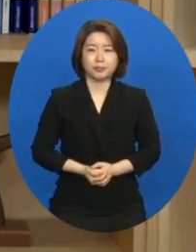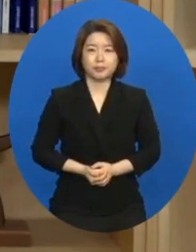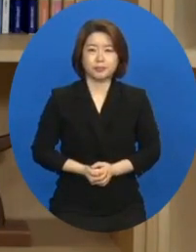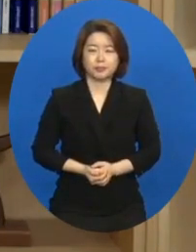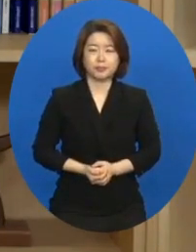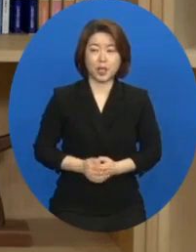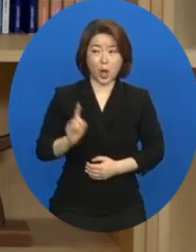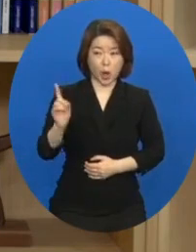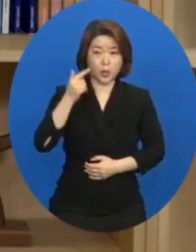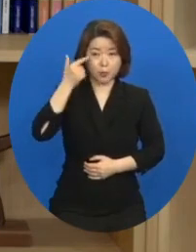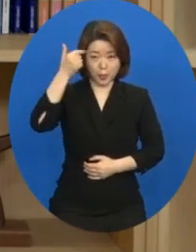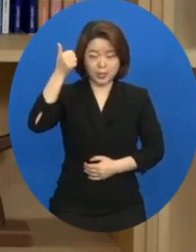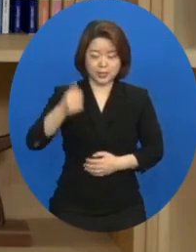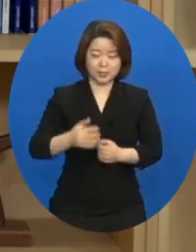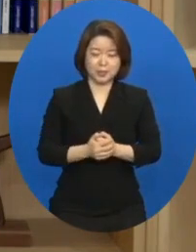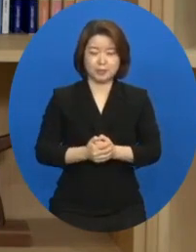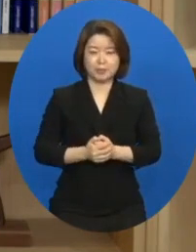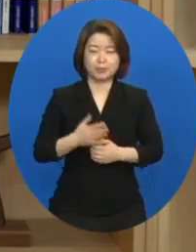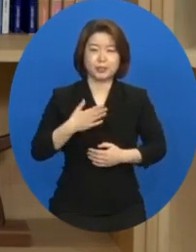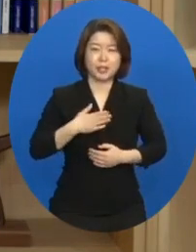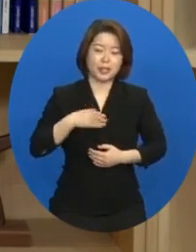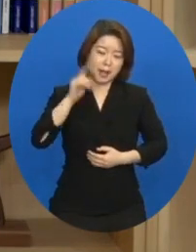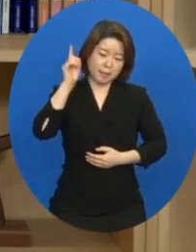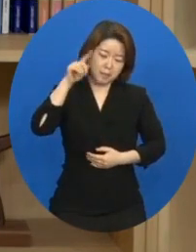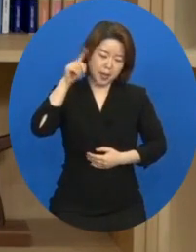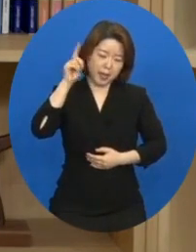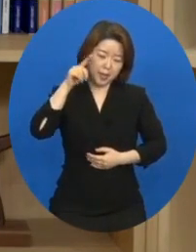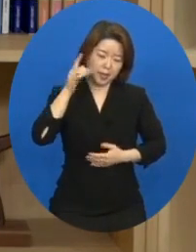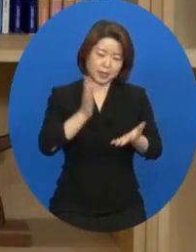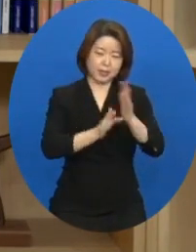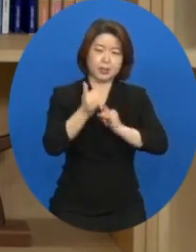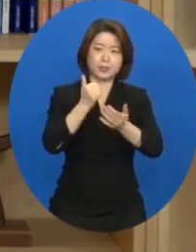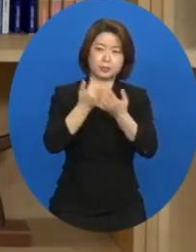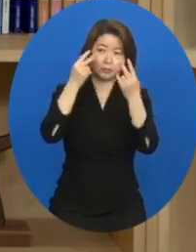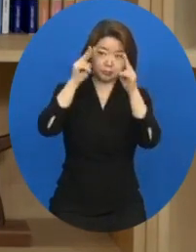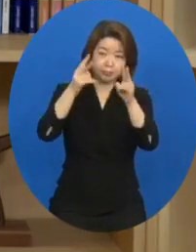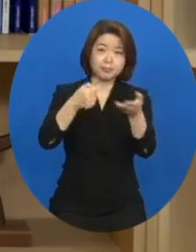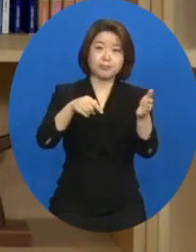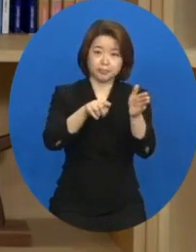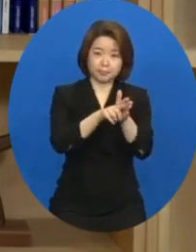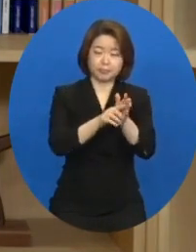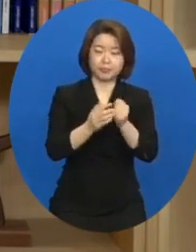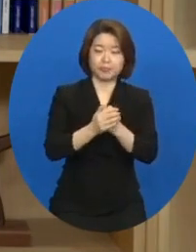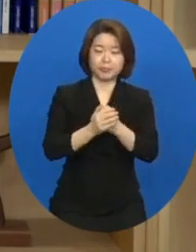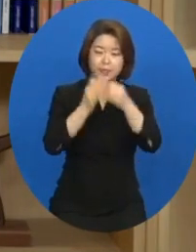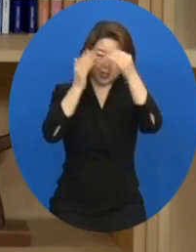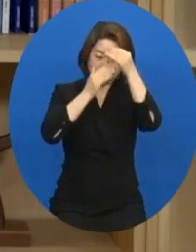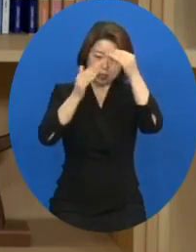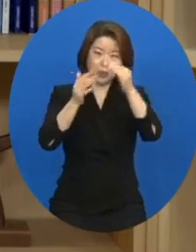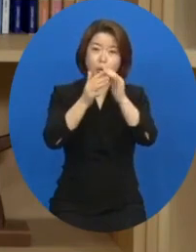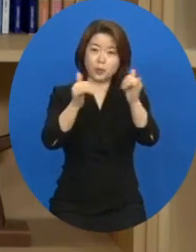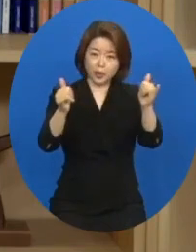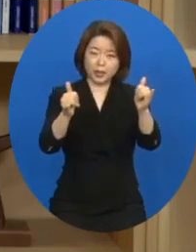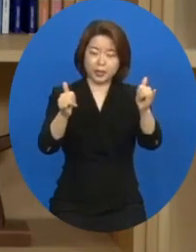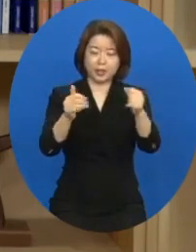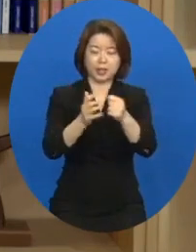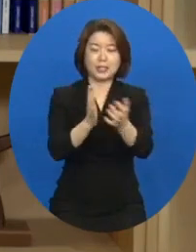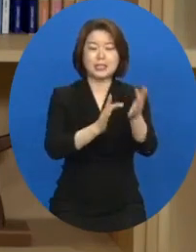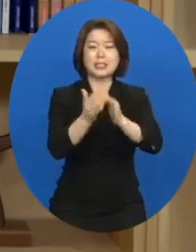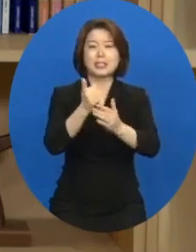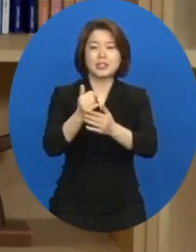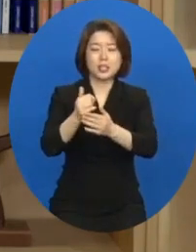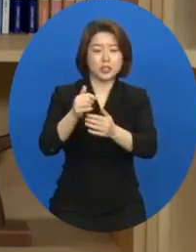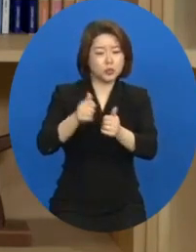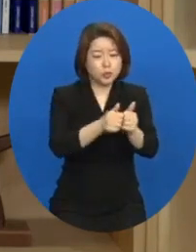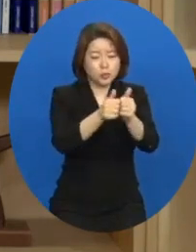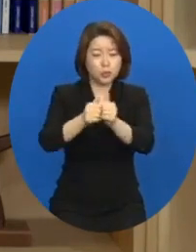어느 목사님이 제가 매일 예수님을 바라 보기 위하여 성도들에게 아예 수동 의 일기를